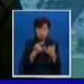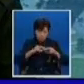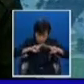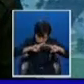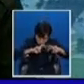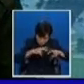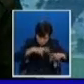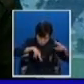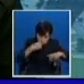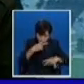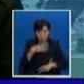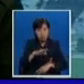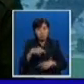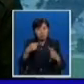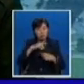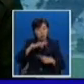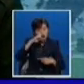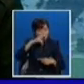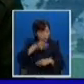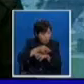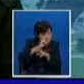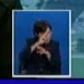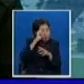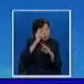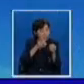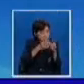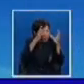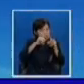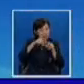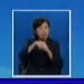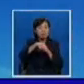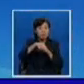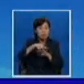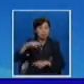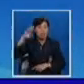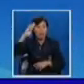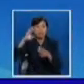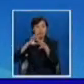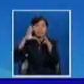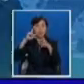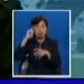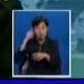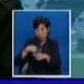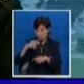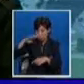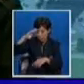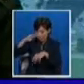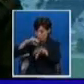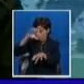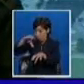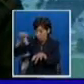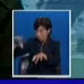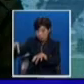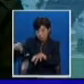อาวุธที่เอาไปใช้เนี่ยหน่วยต่างๆไม่ได้มีส่วนเกี่ยวข้องหมายความว่าอาวุธของทุกหน่วยเนี่ยยังอยู่ในสภาพ